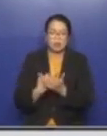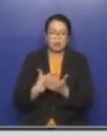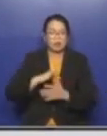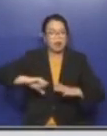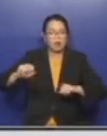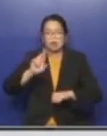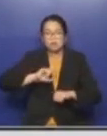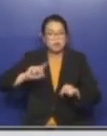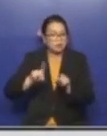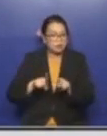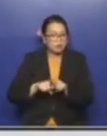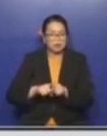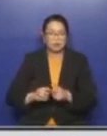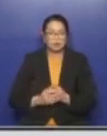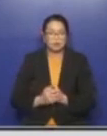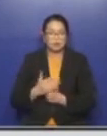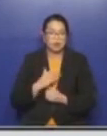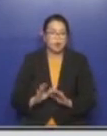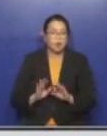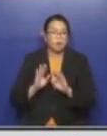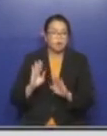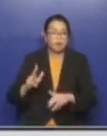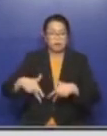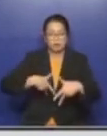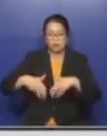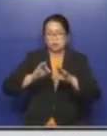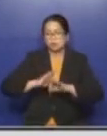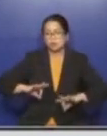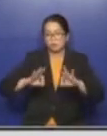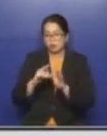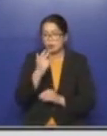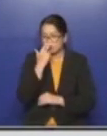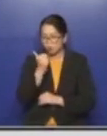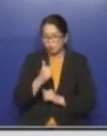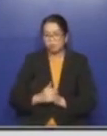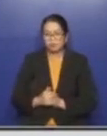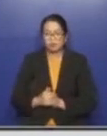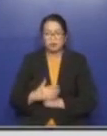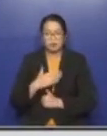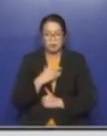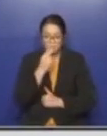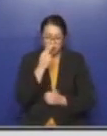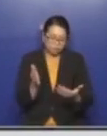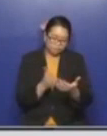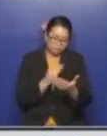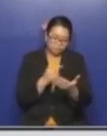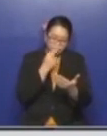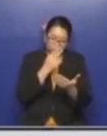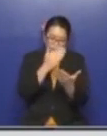ปเน้นที่ประชาชนเป็นหลักผมมาเปิดดูในรายงานของท่าน